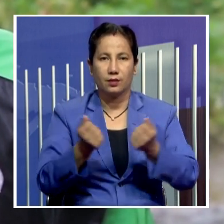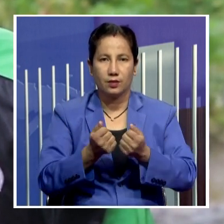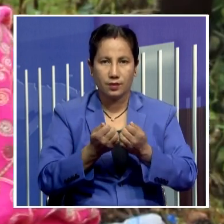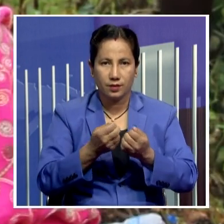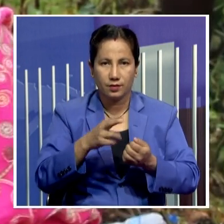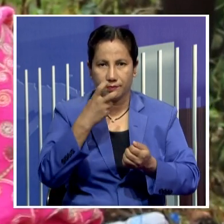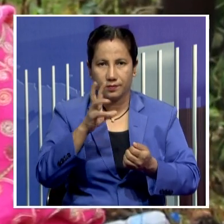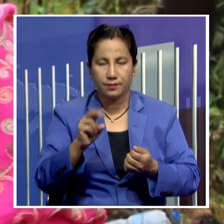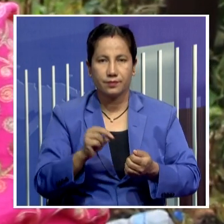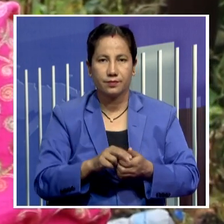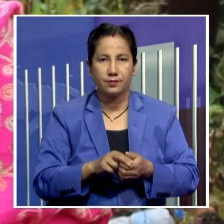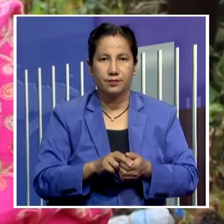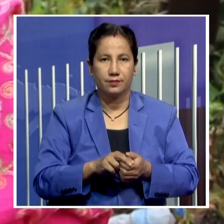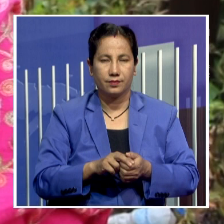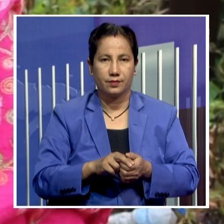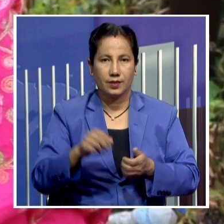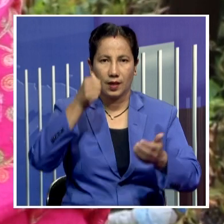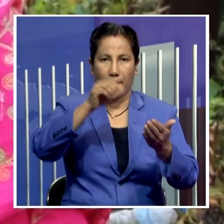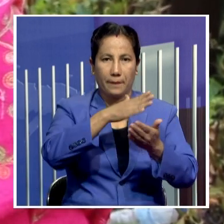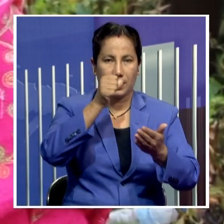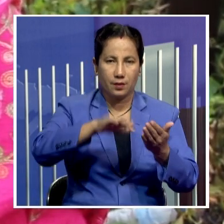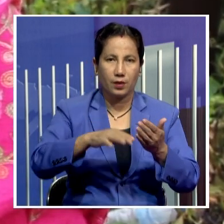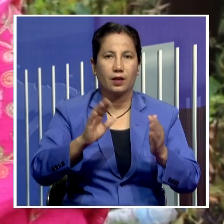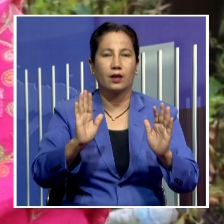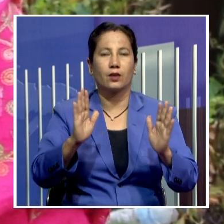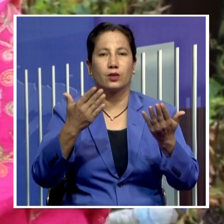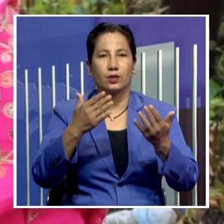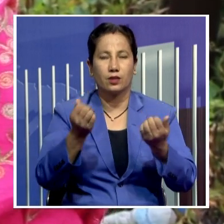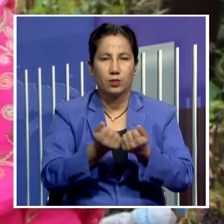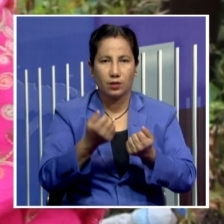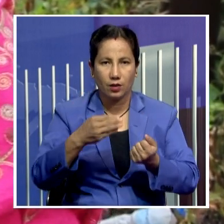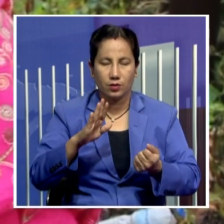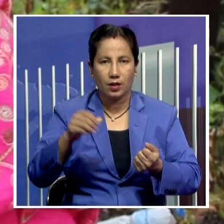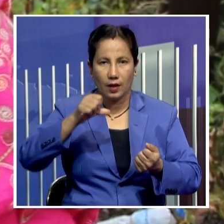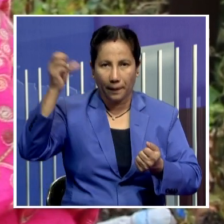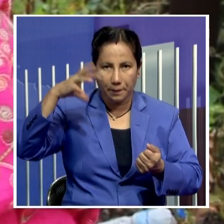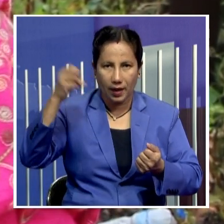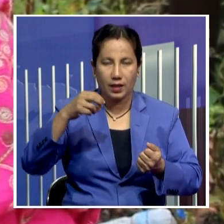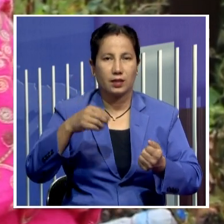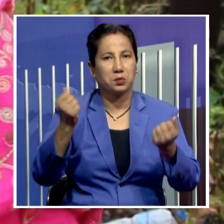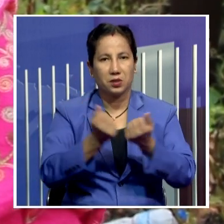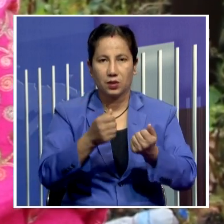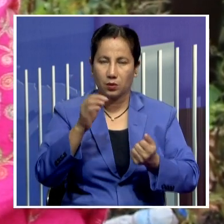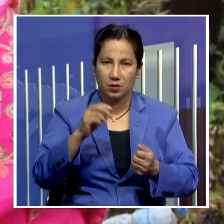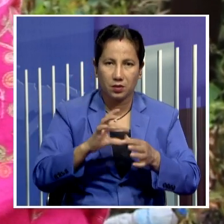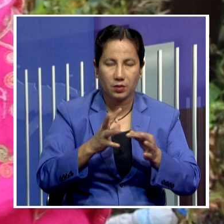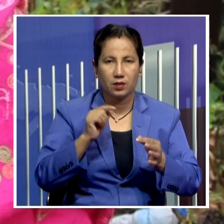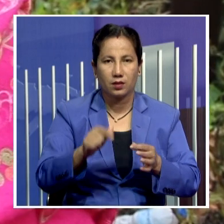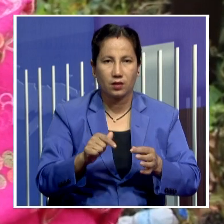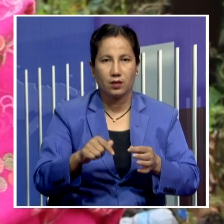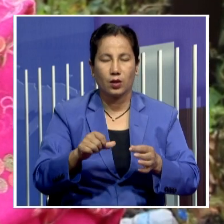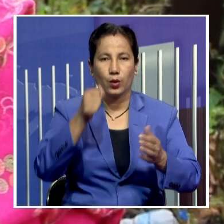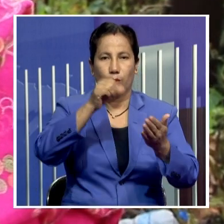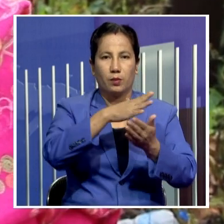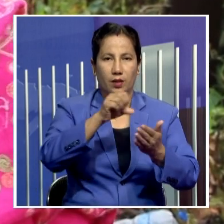गर्नुपर्छ, हेर्नुपर्छ। अहिले अब बाढी पहिरो कसरी रोकिन्छ, अब पानी त वर्षा त रोक्न मिलेन तर बाँकी बाढी